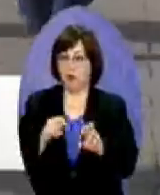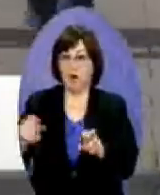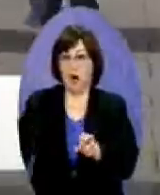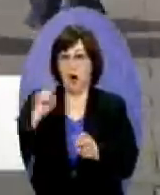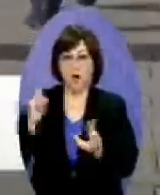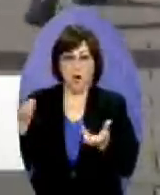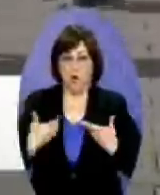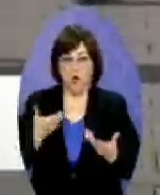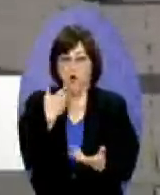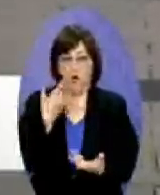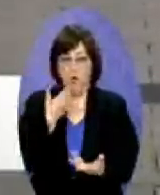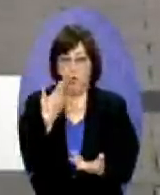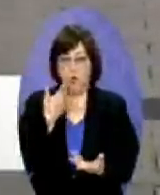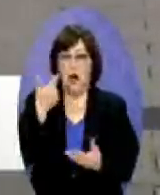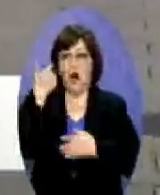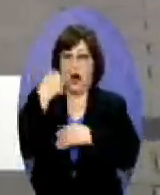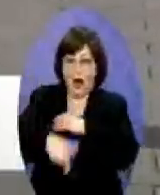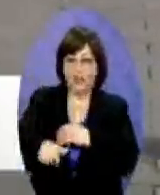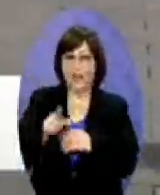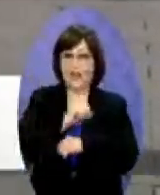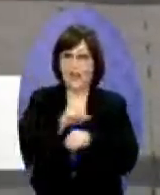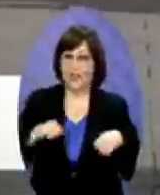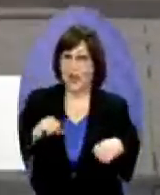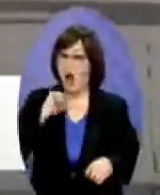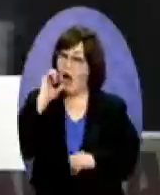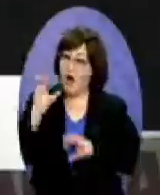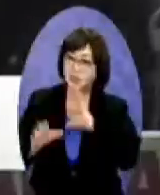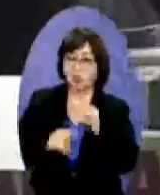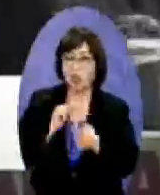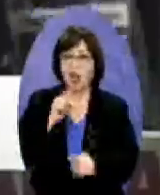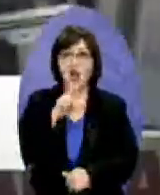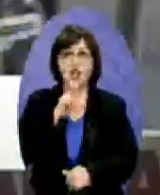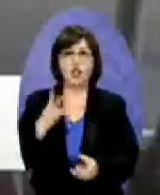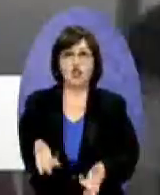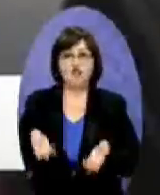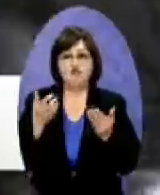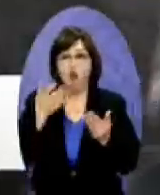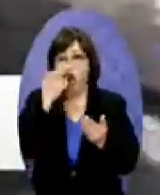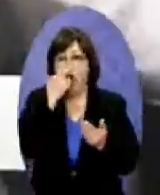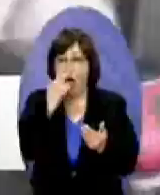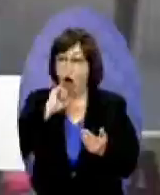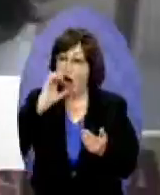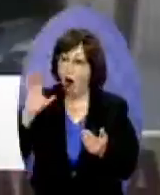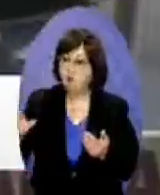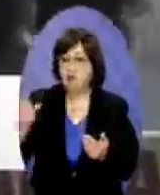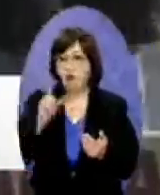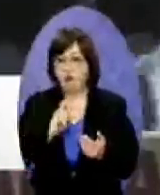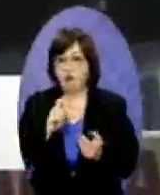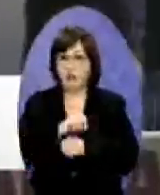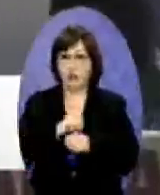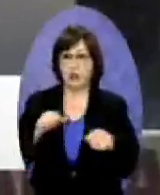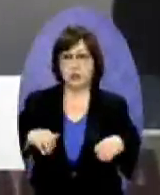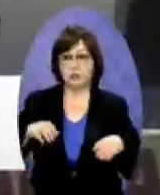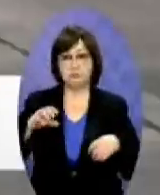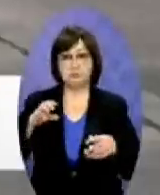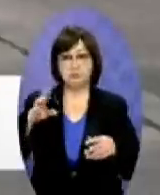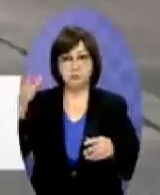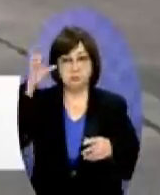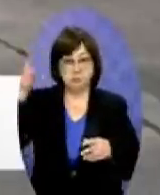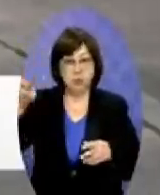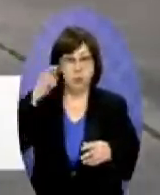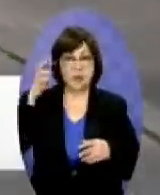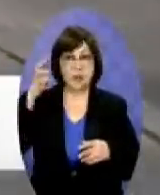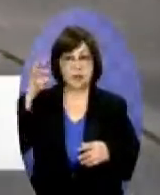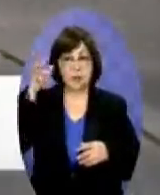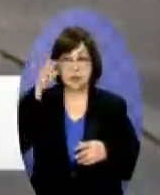бол бас одоо гудамд гараад иргэдтэй санхүүгийн маш энгийн зөвлөлтүүдийн талаар ярилцаж асуулт асуухад иргэдийн санхүүгийн боловсрол хангалтгүй